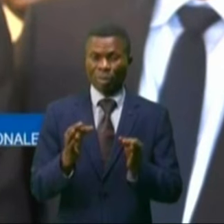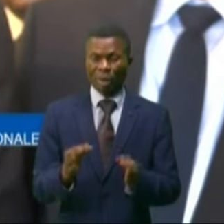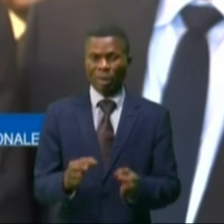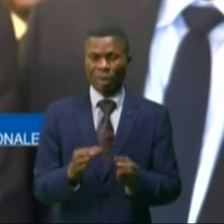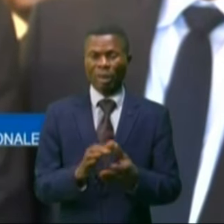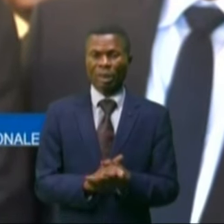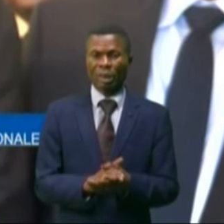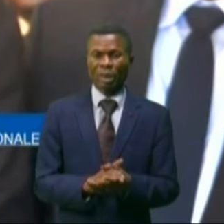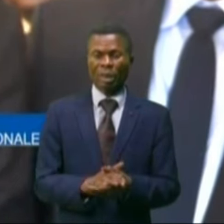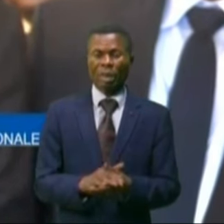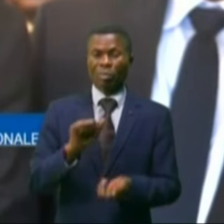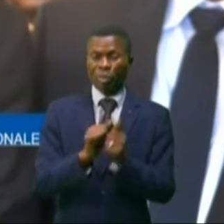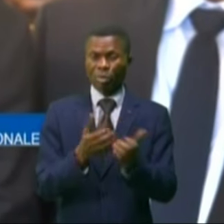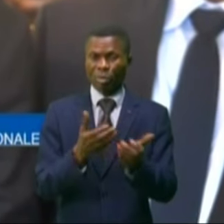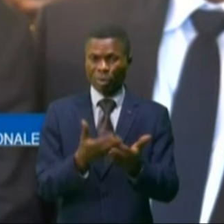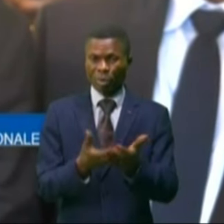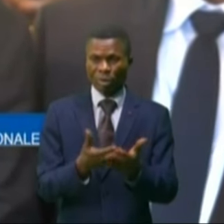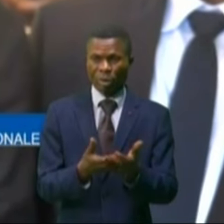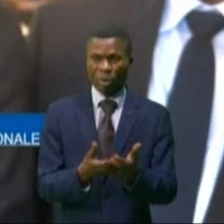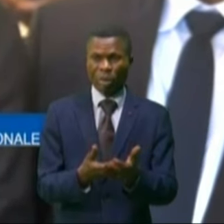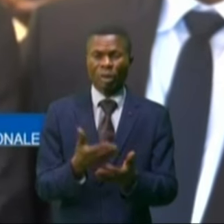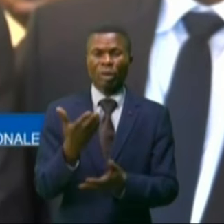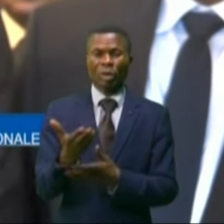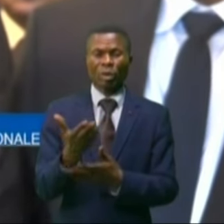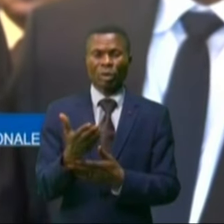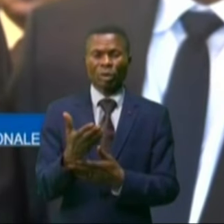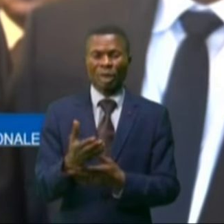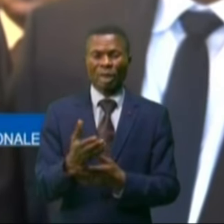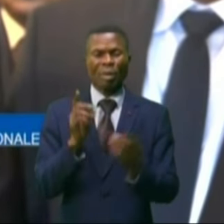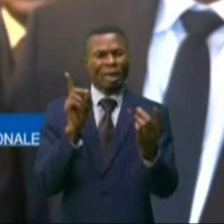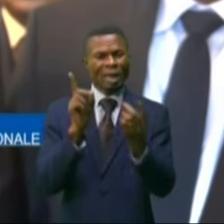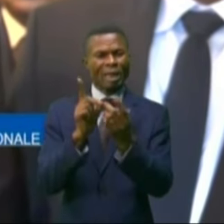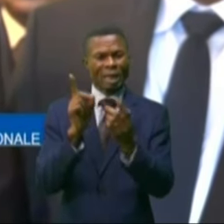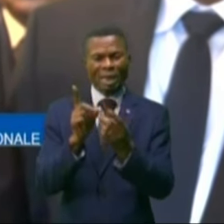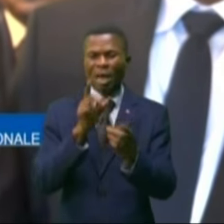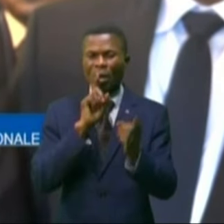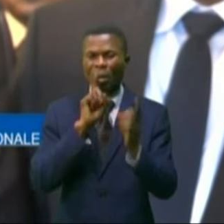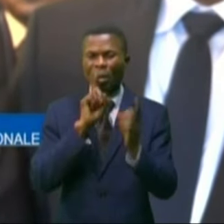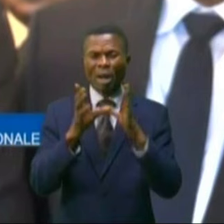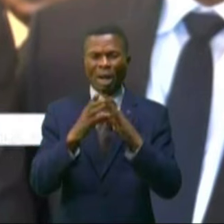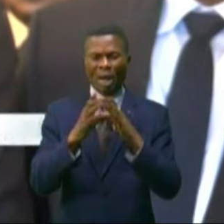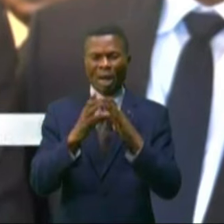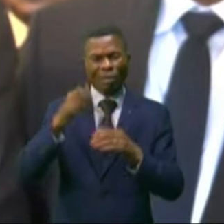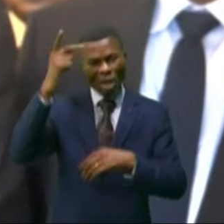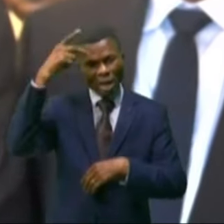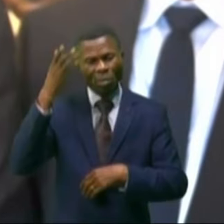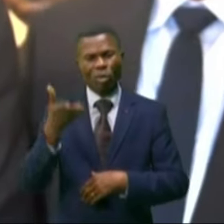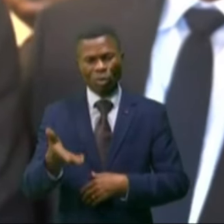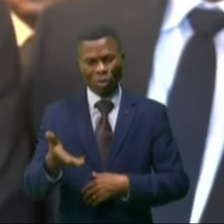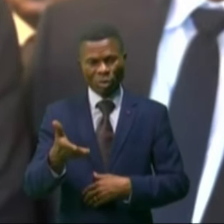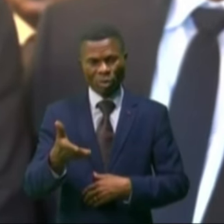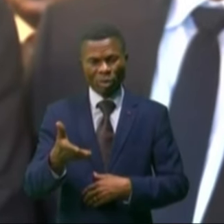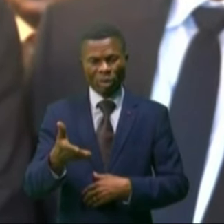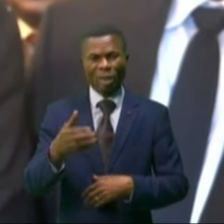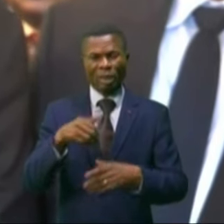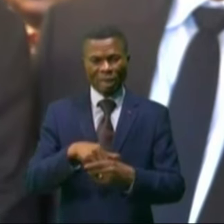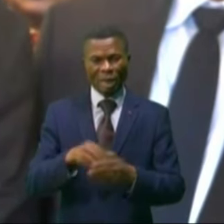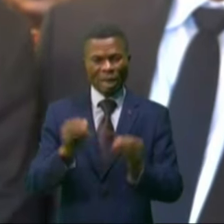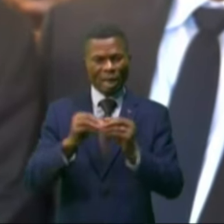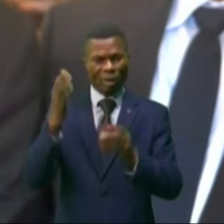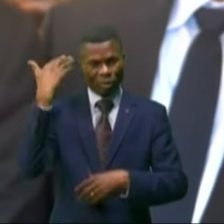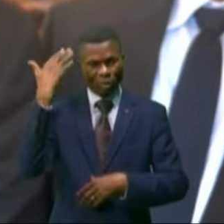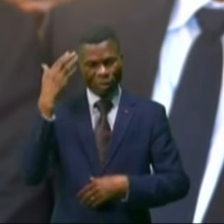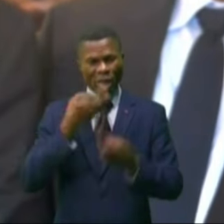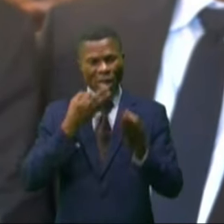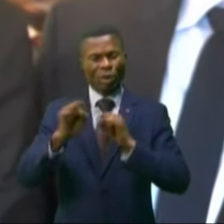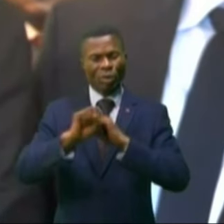aussi la victoire de la diplomatie parlementaire. Parce que dans notre déclaration, nous avons été très clairs.